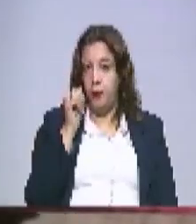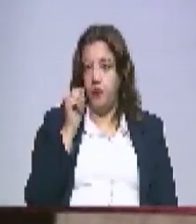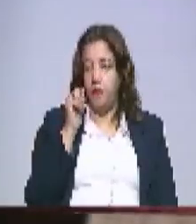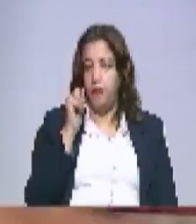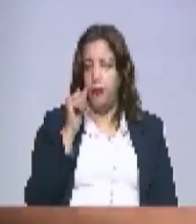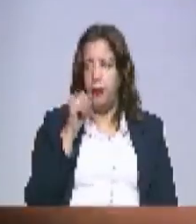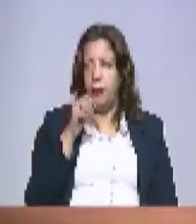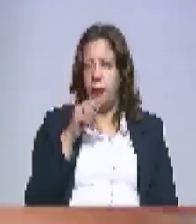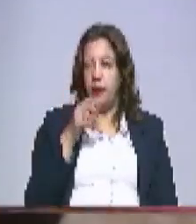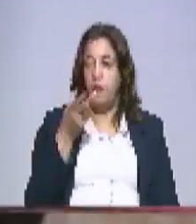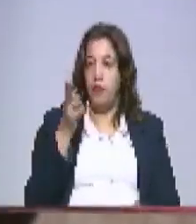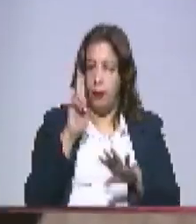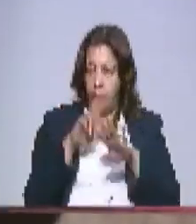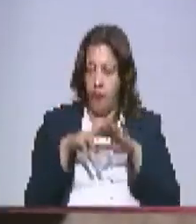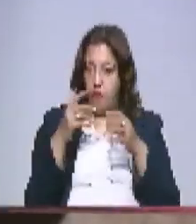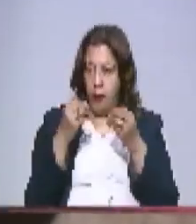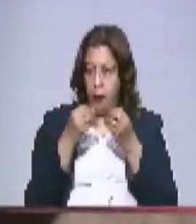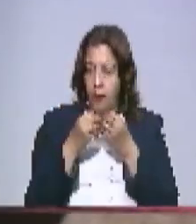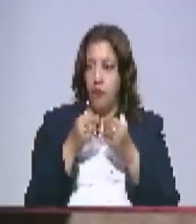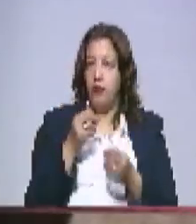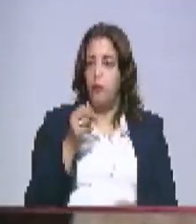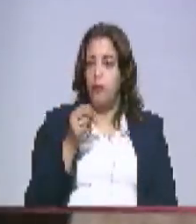تمام. هناخد معانا